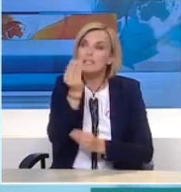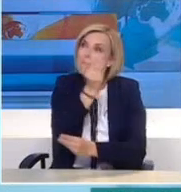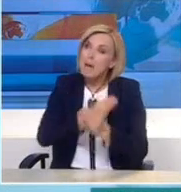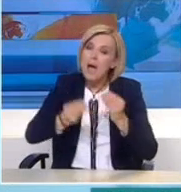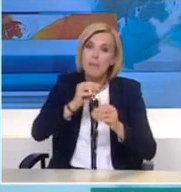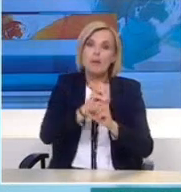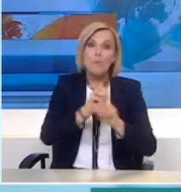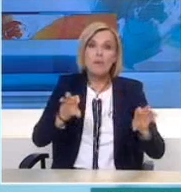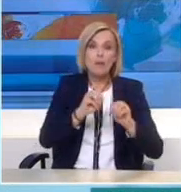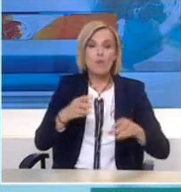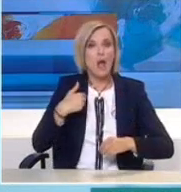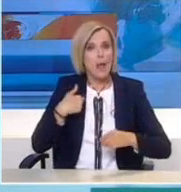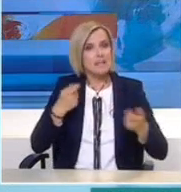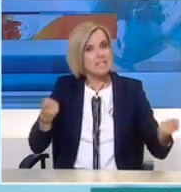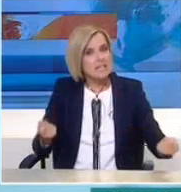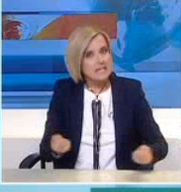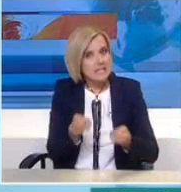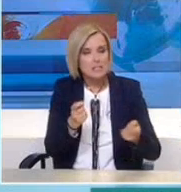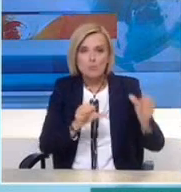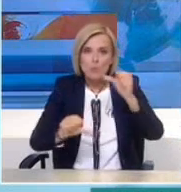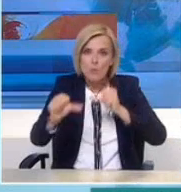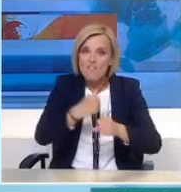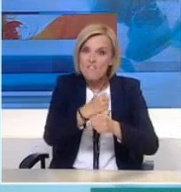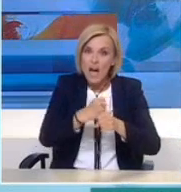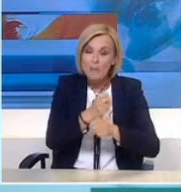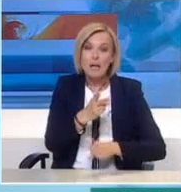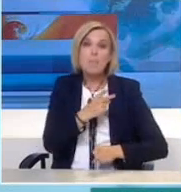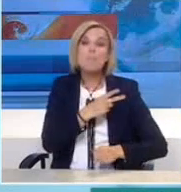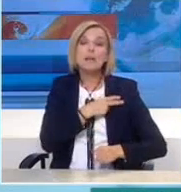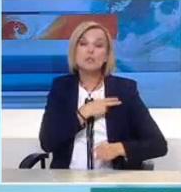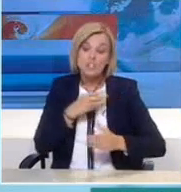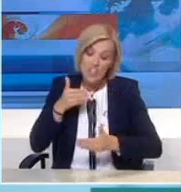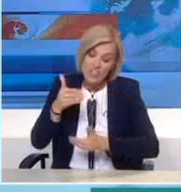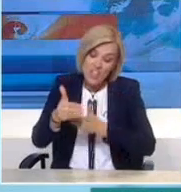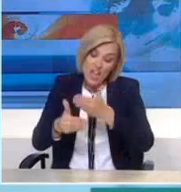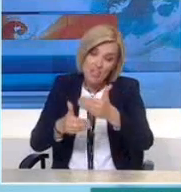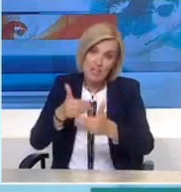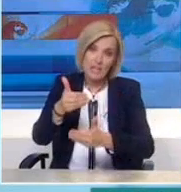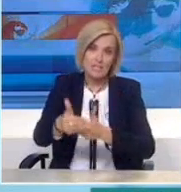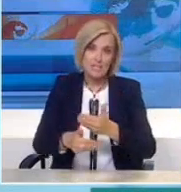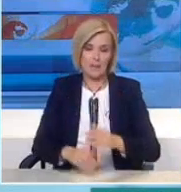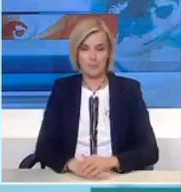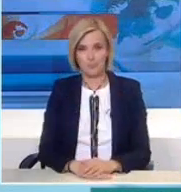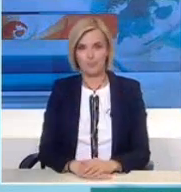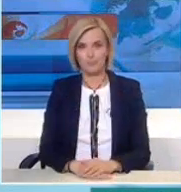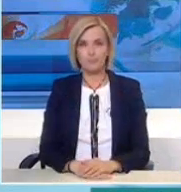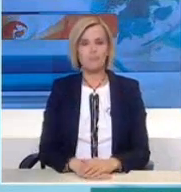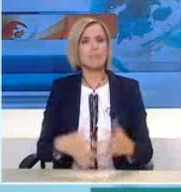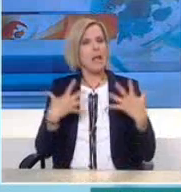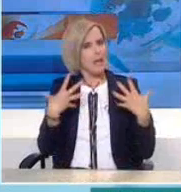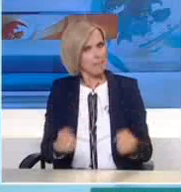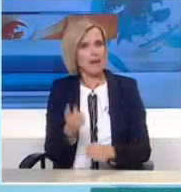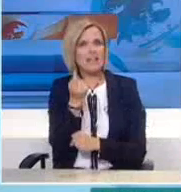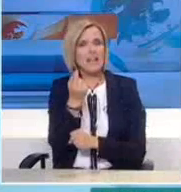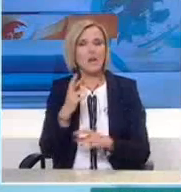την καλύτερη δυνατή επιστημονική γνώση που υπάρχει αυτή τη στιγμή στον κόσμο. Υπάρχουν κάποια ελπιδοφόρα μηνύματα για ένα αντίστοιχο φάρμακο που θα δίνεται